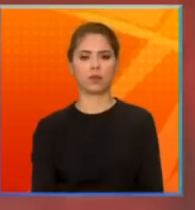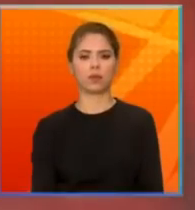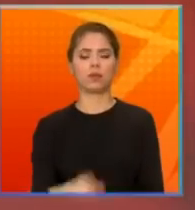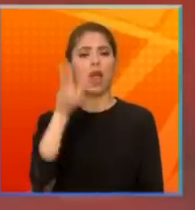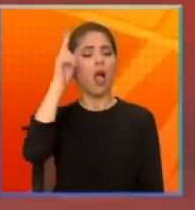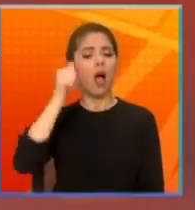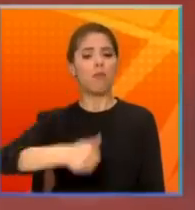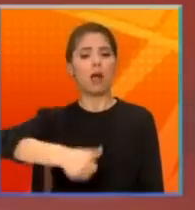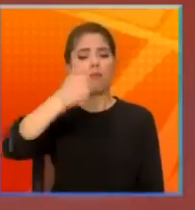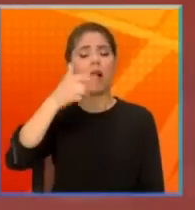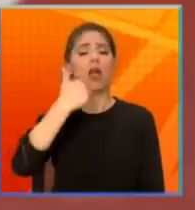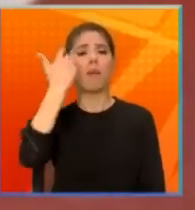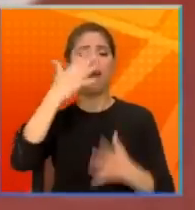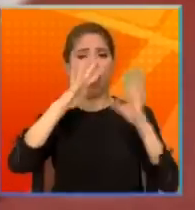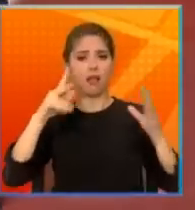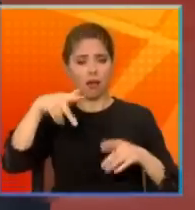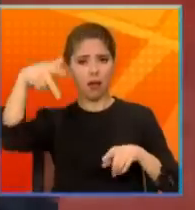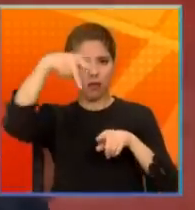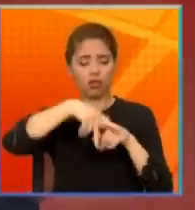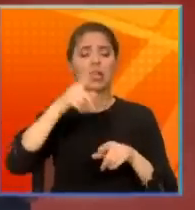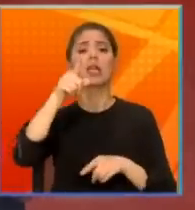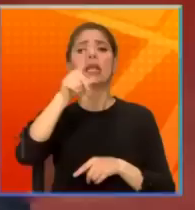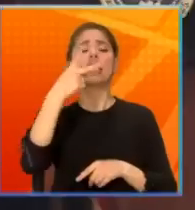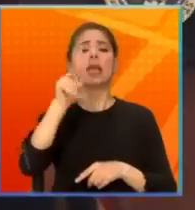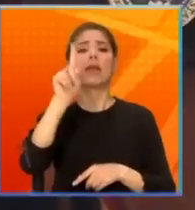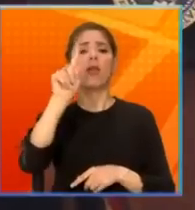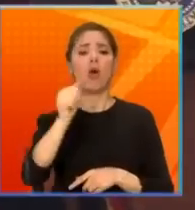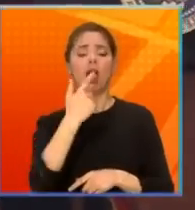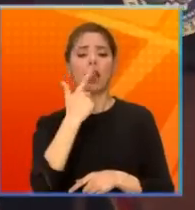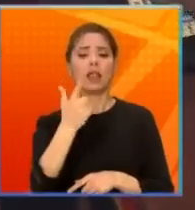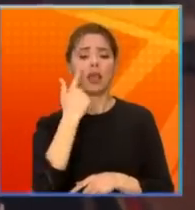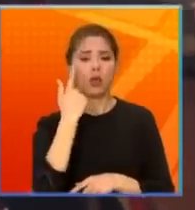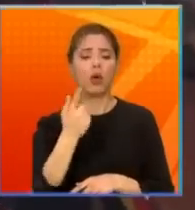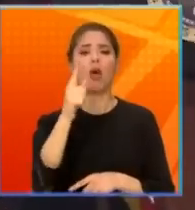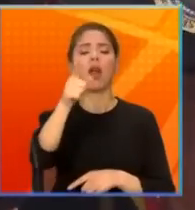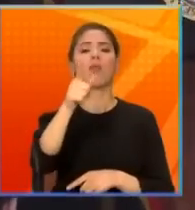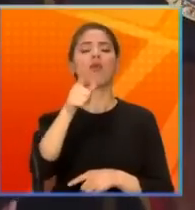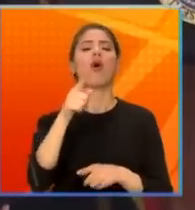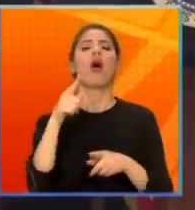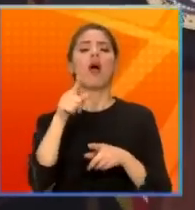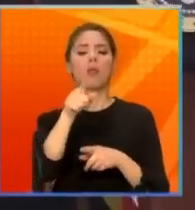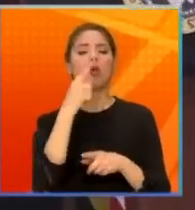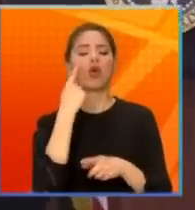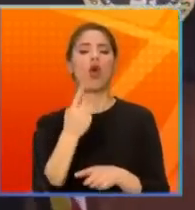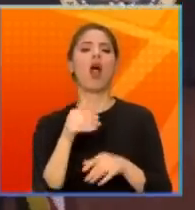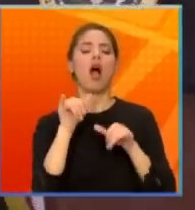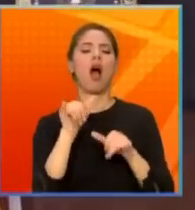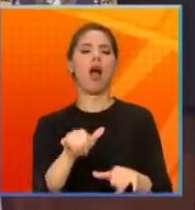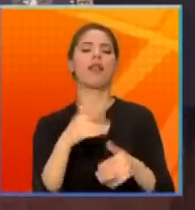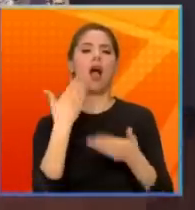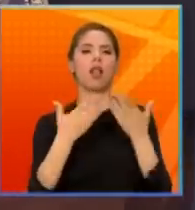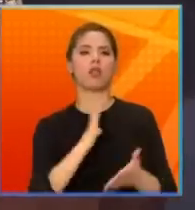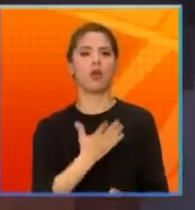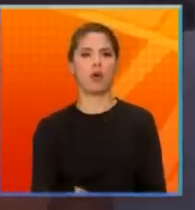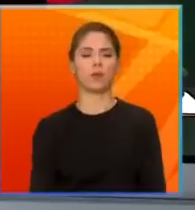Donald Trump'ın Beyaz Saray'a çıktığı 2016 yılı uluslararası analistler tarafından da bu şekilde tarif ediliyor.